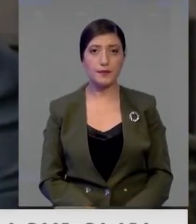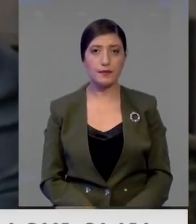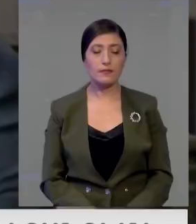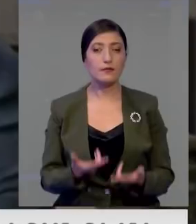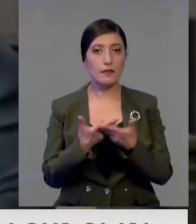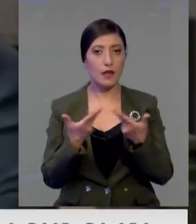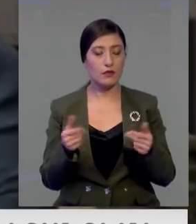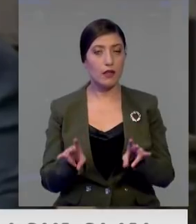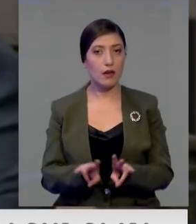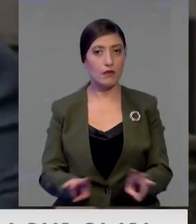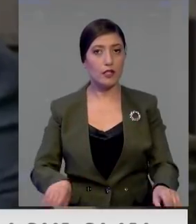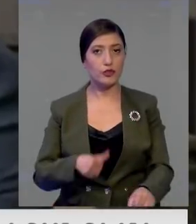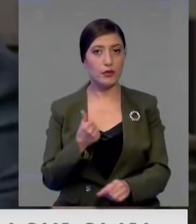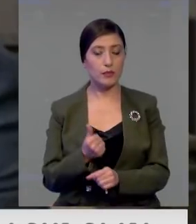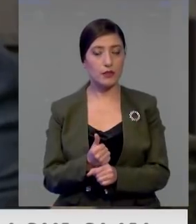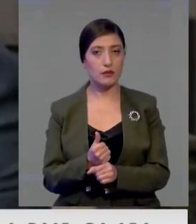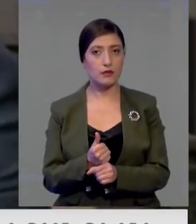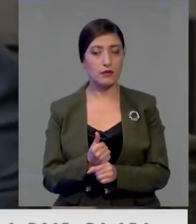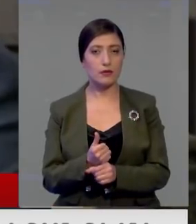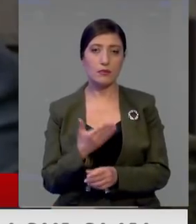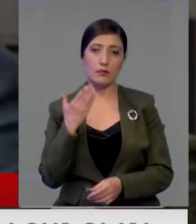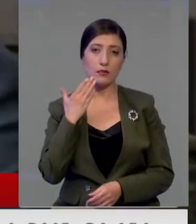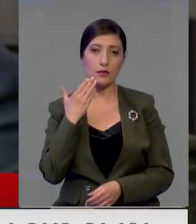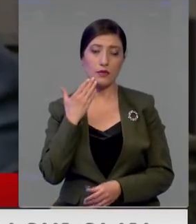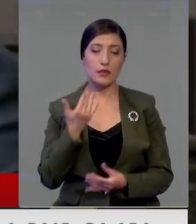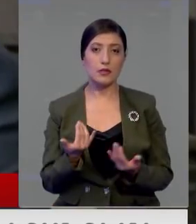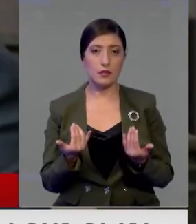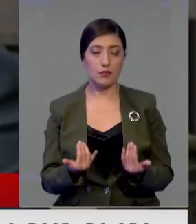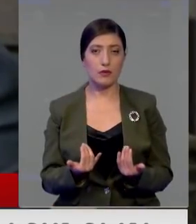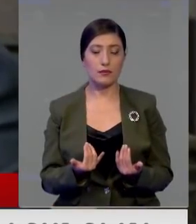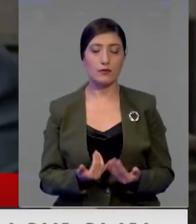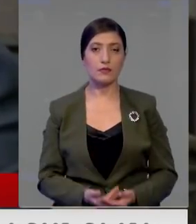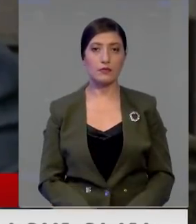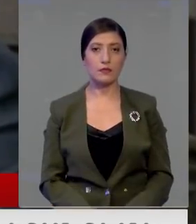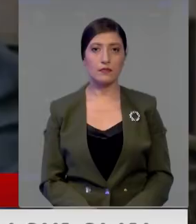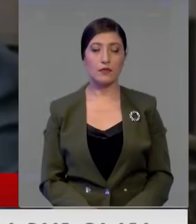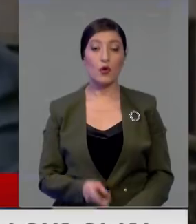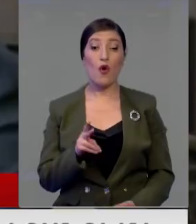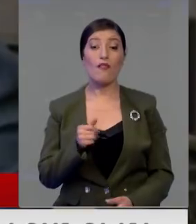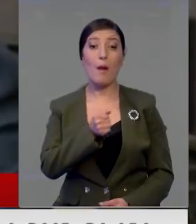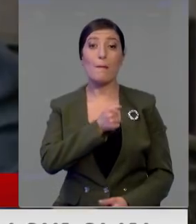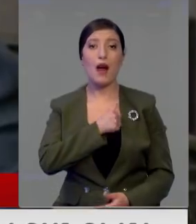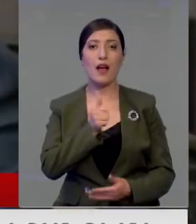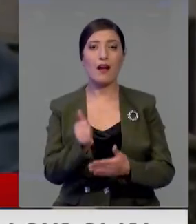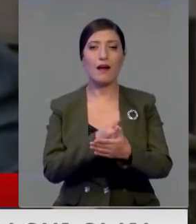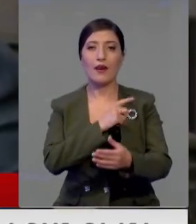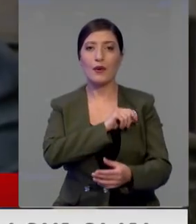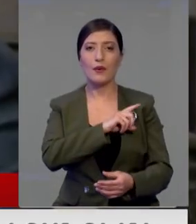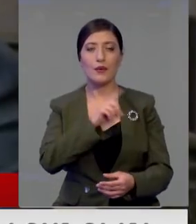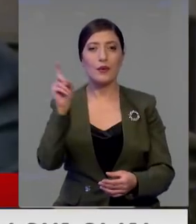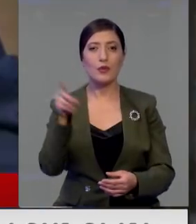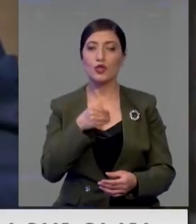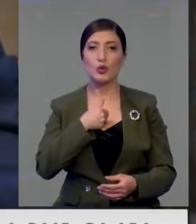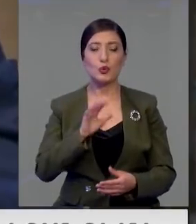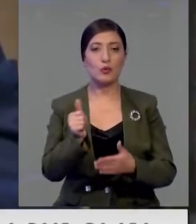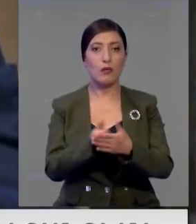Այո, վարչապետ, մոտ դա վերաբերում է այս պահին մոտ խուսափողների, որ արդեն օրենքի իրանց